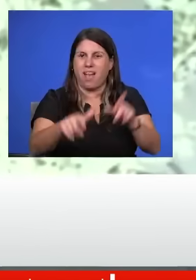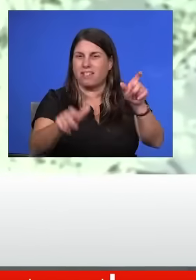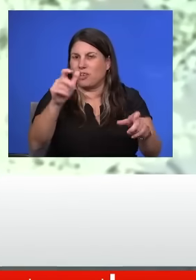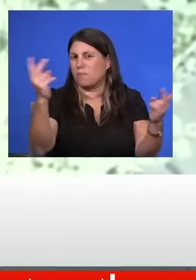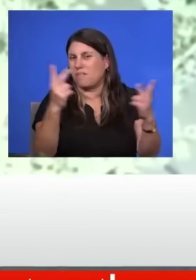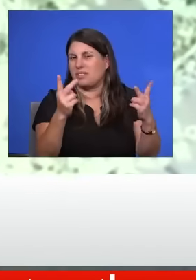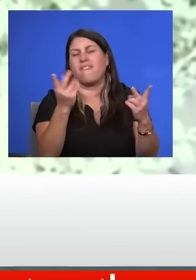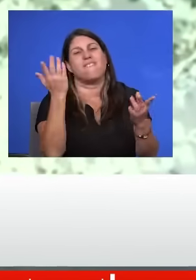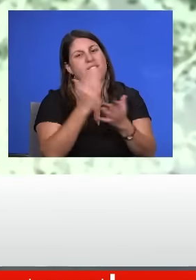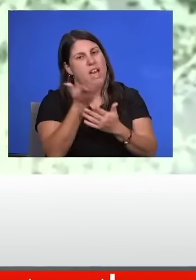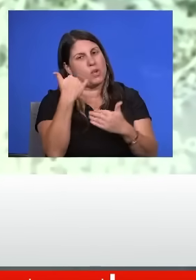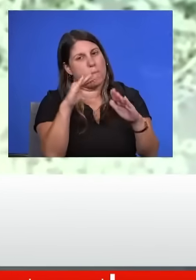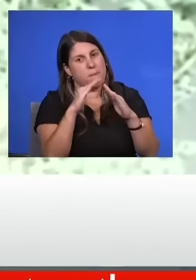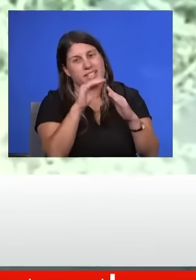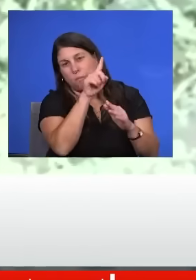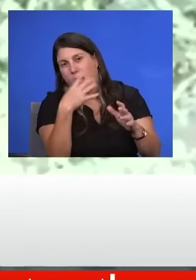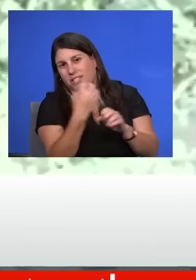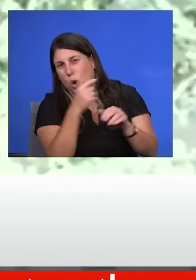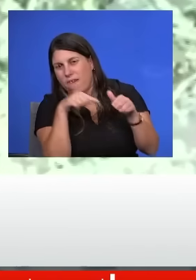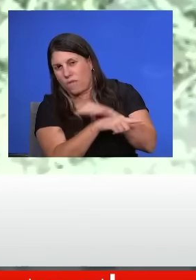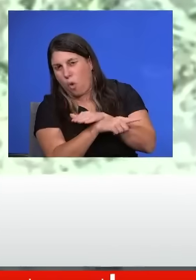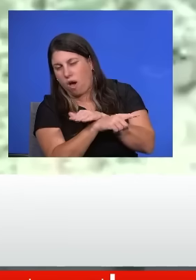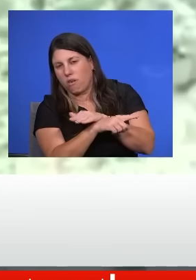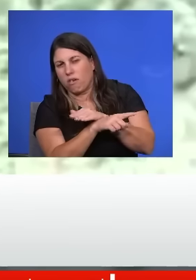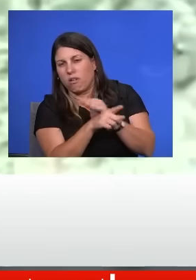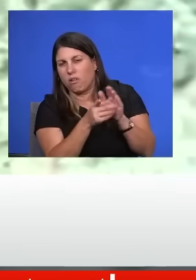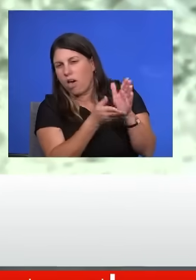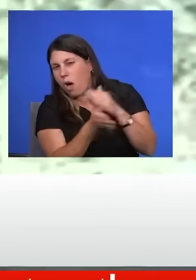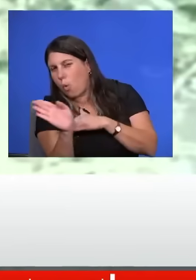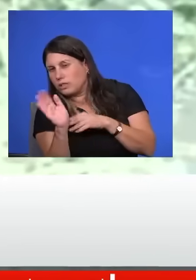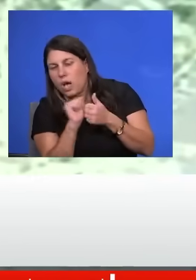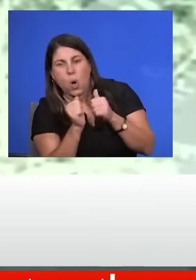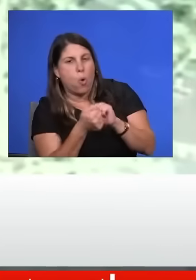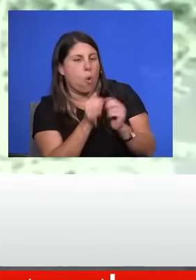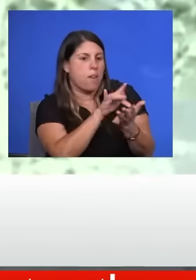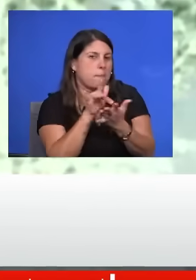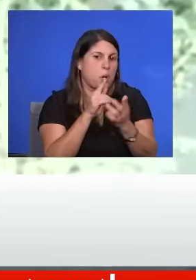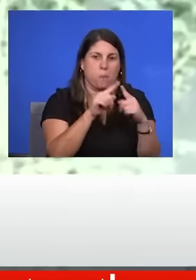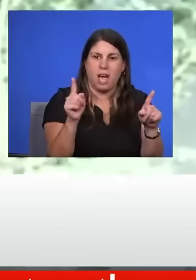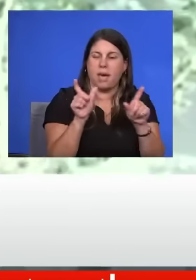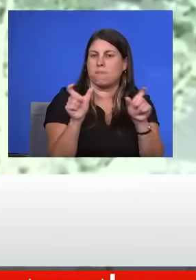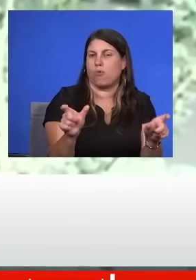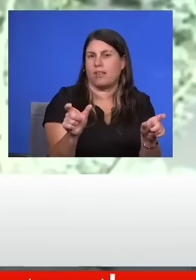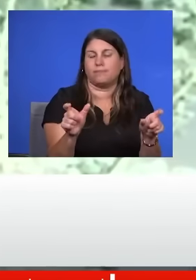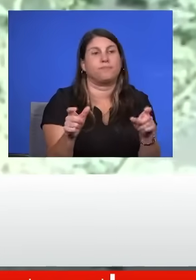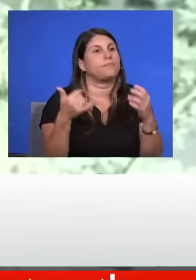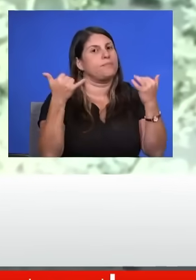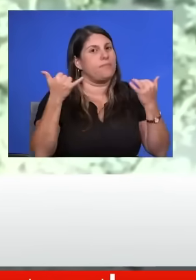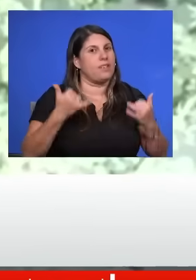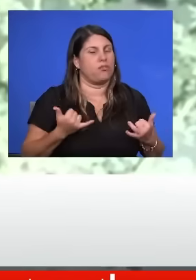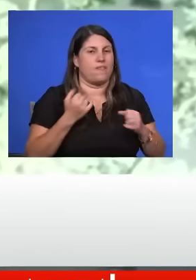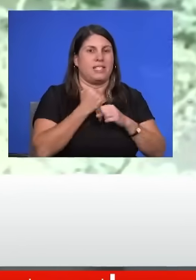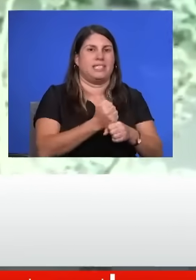הצליחו לברוח מהר החוצה או למקום אחר מוגן יותר. כרגע נציג מד"א אומר אין